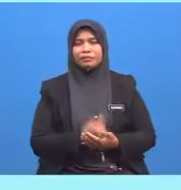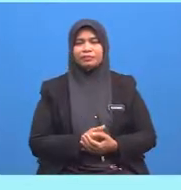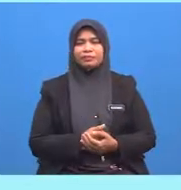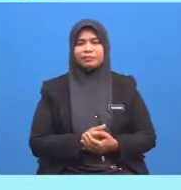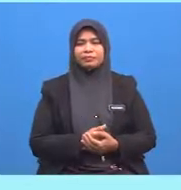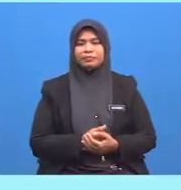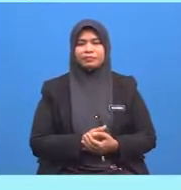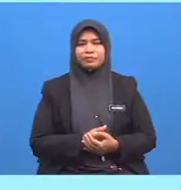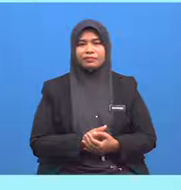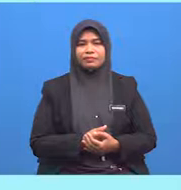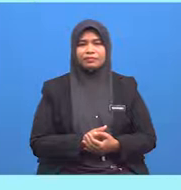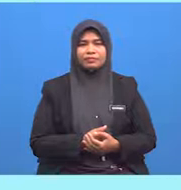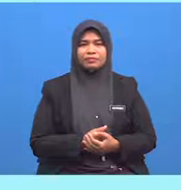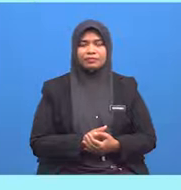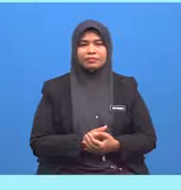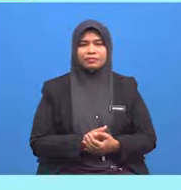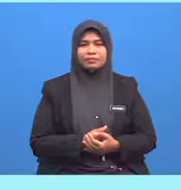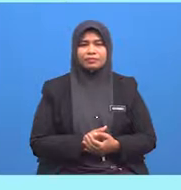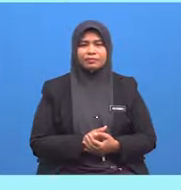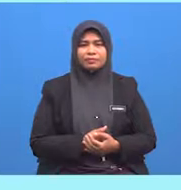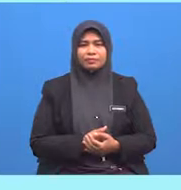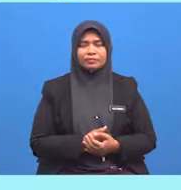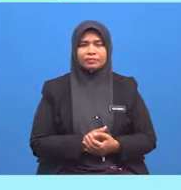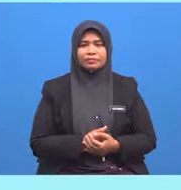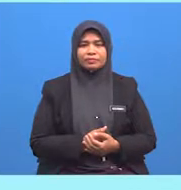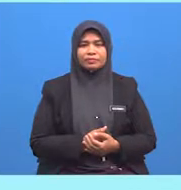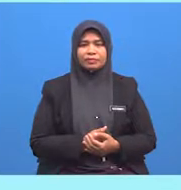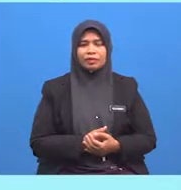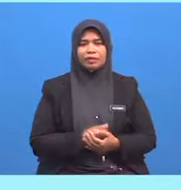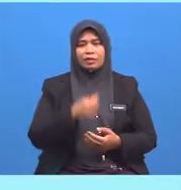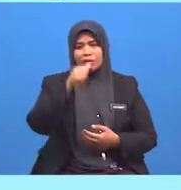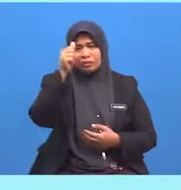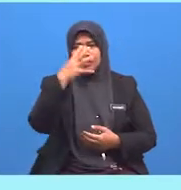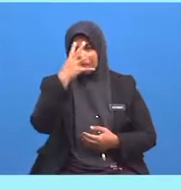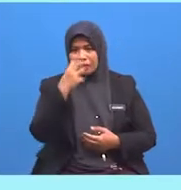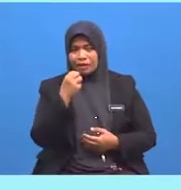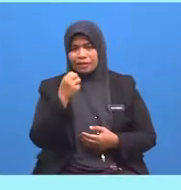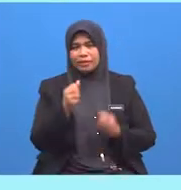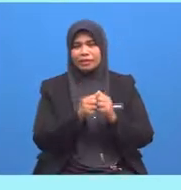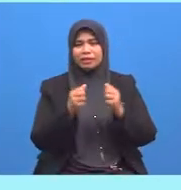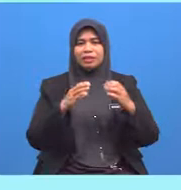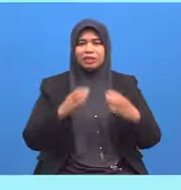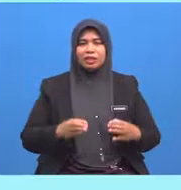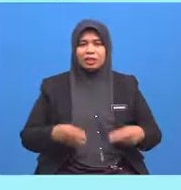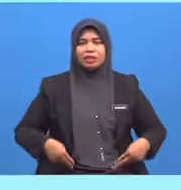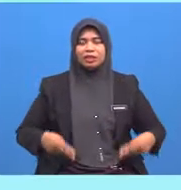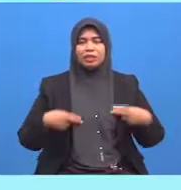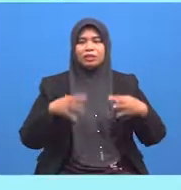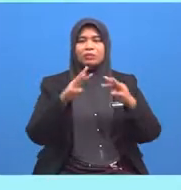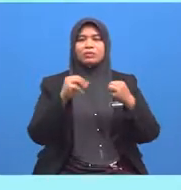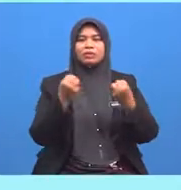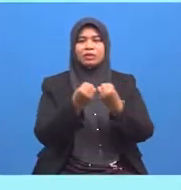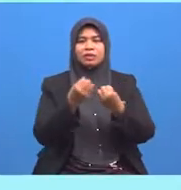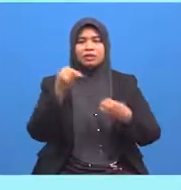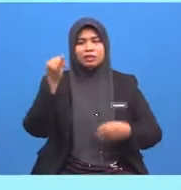memang bijak salah jawabnya gempar Allah muncul dengan cara hidup masyarakat